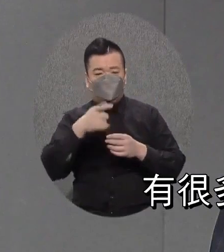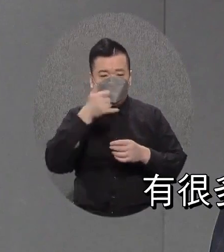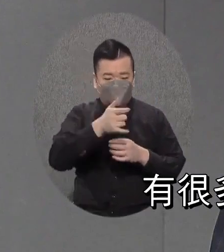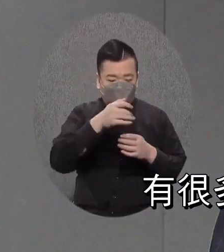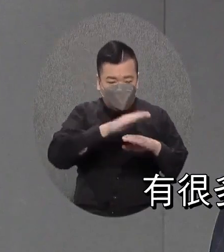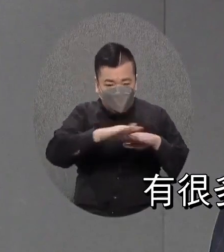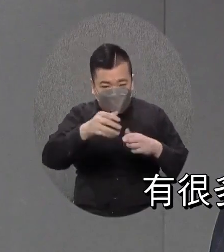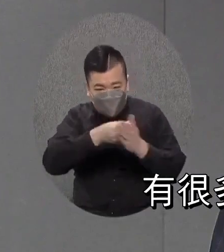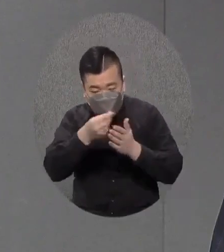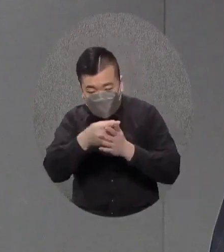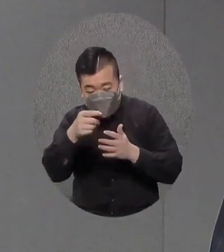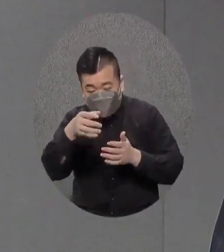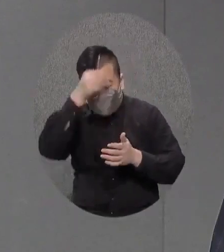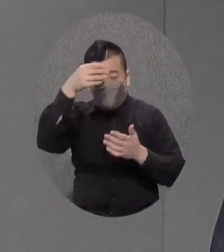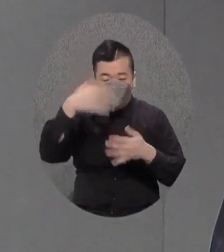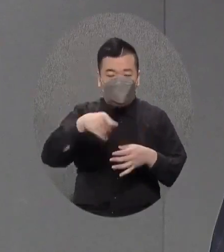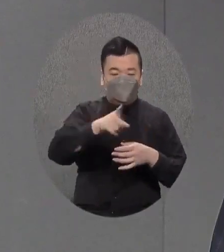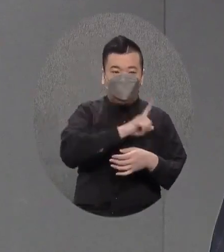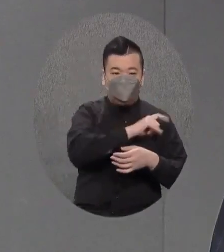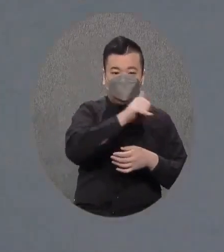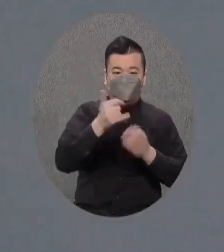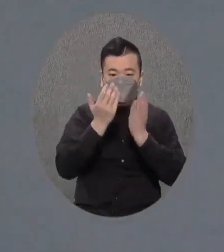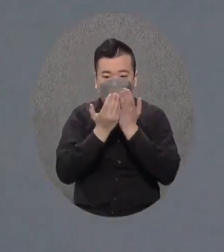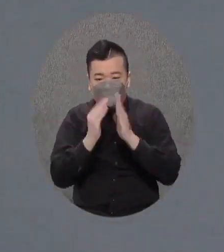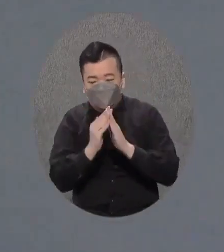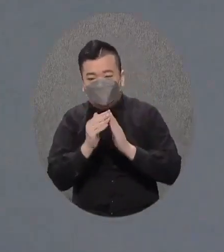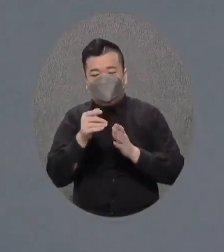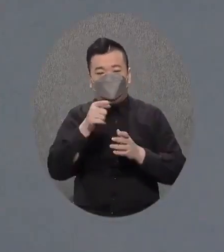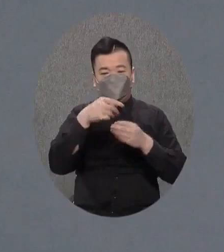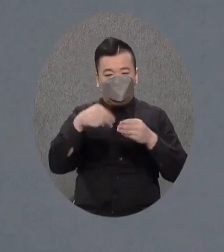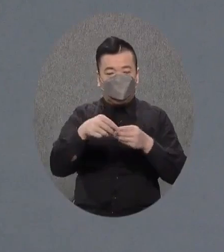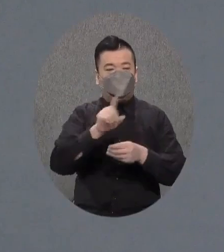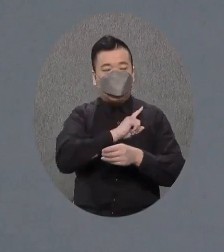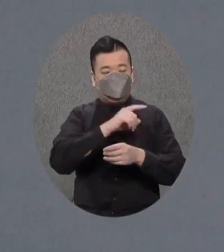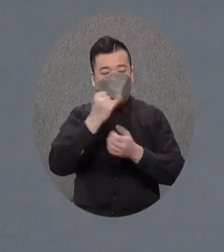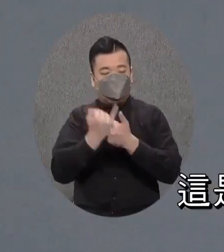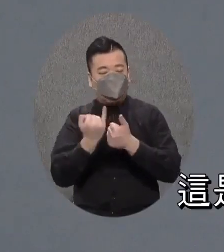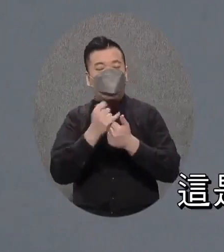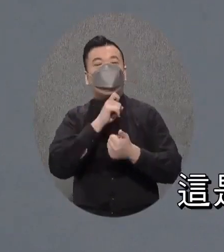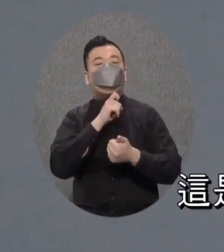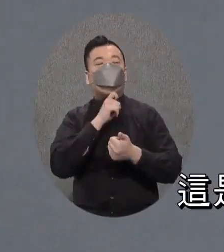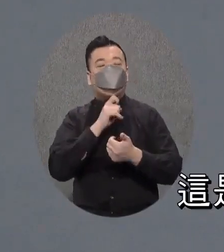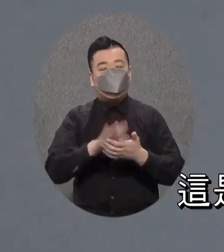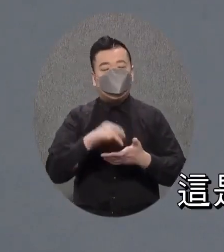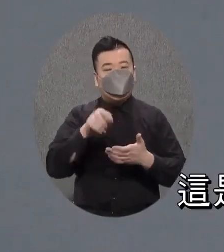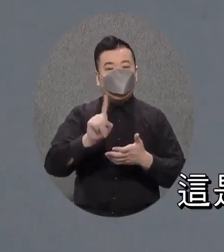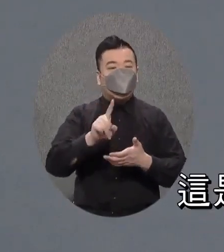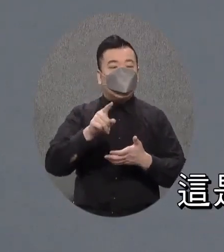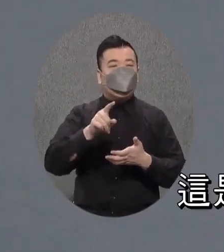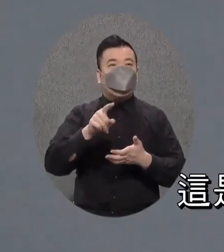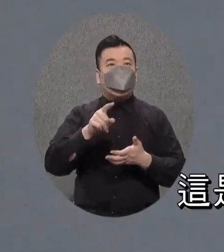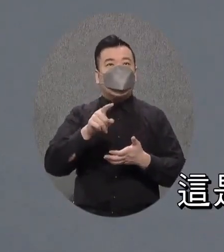啲版畫課程之後咧，翻到去自己嘅學校咧，都去教授自己嘅學生嘅。呢個咧亦都係作為咧我哋